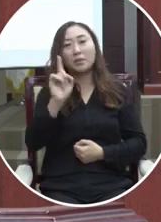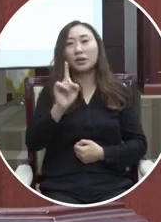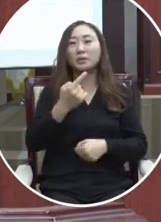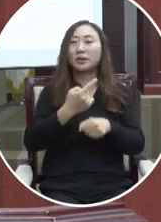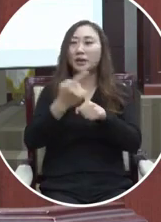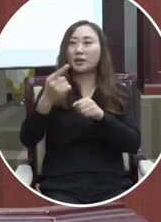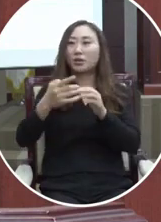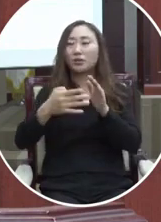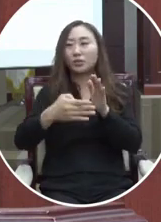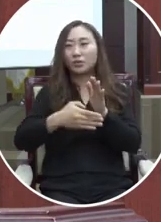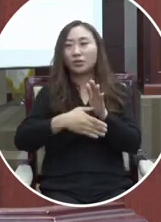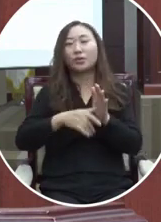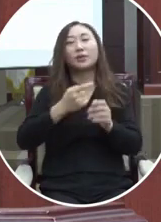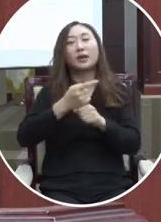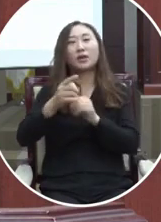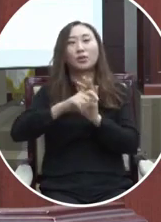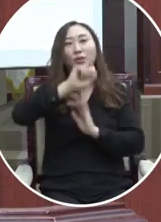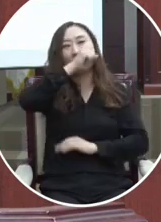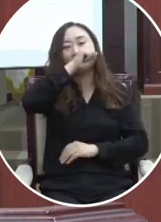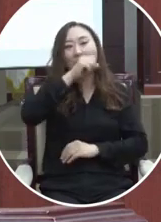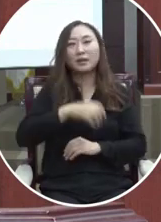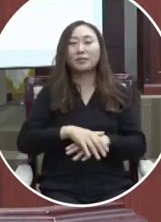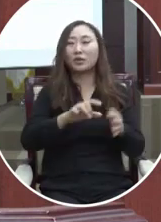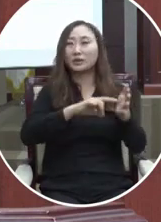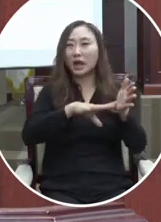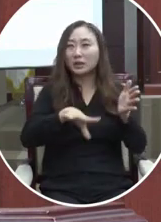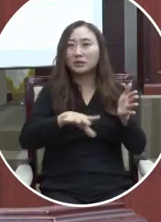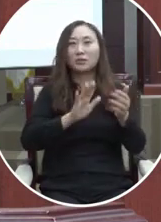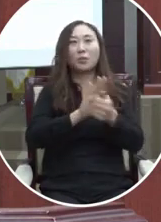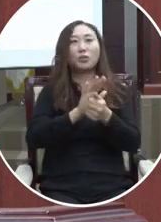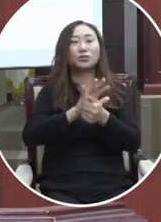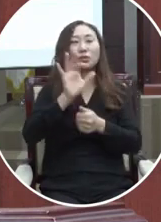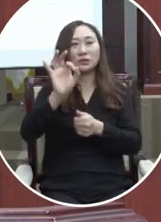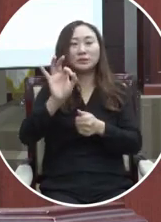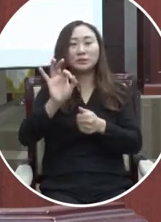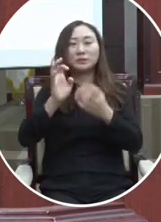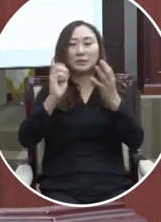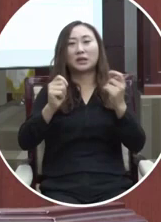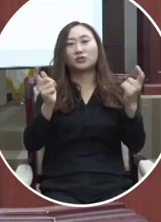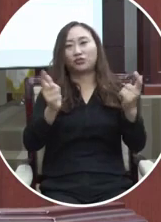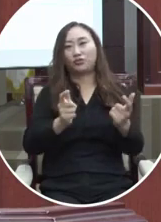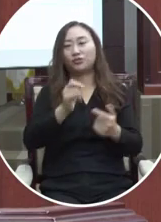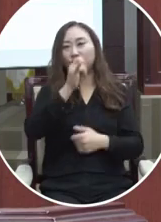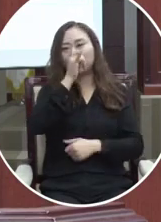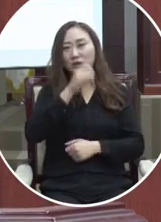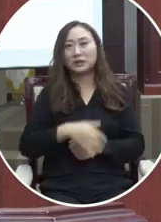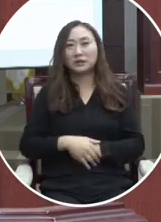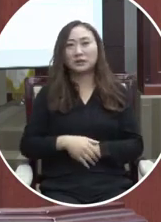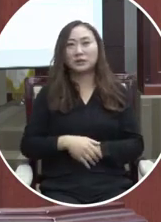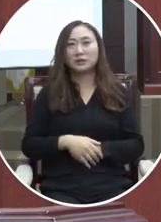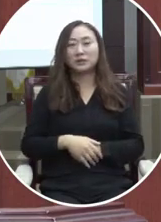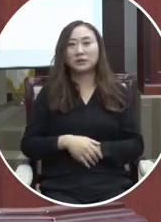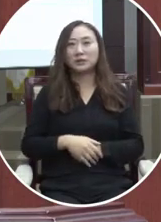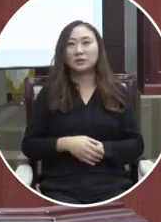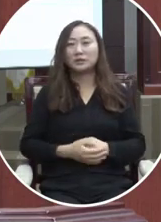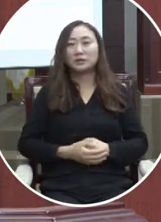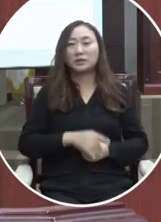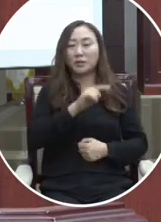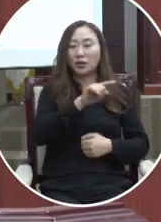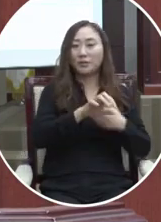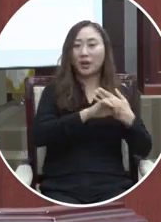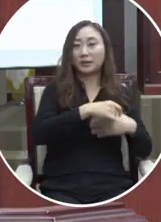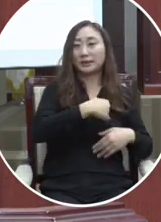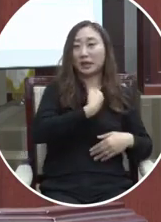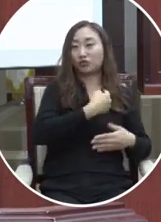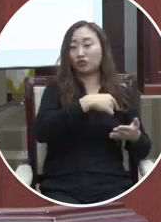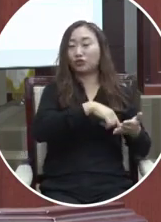것은 내년도 재원 중에 교부세 교부금 보조금의 변화입니다 지방재정의 재원은 자주 재원과